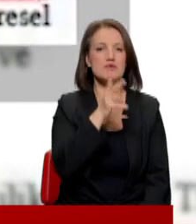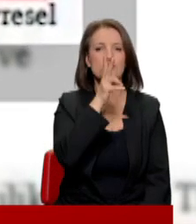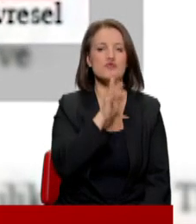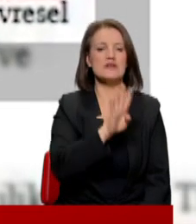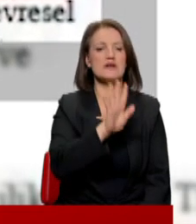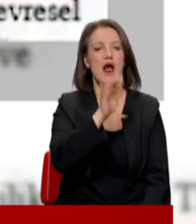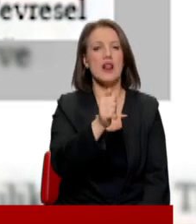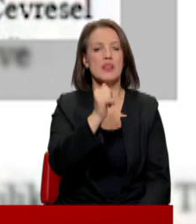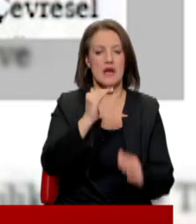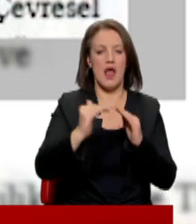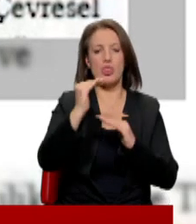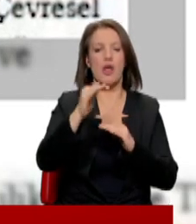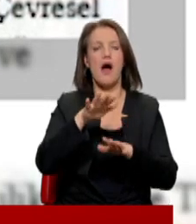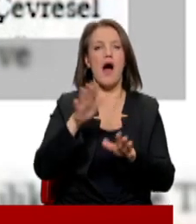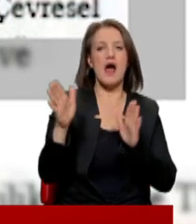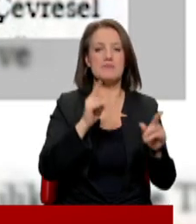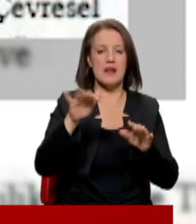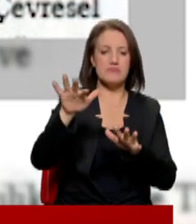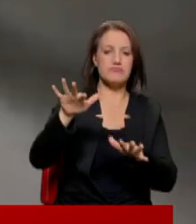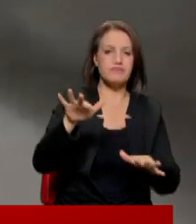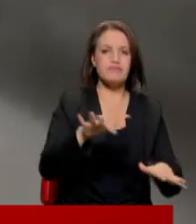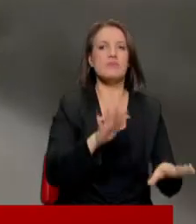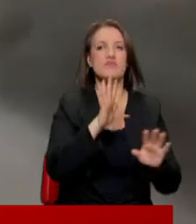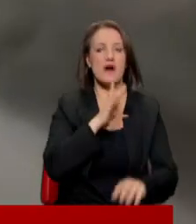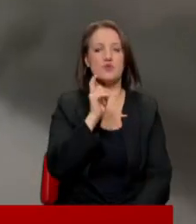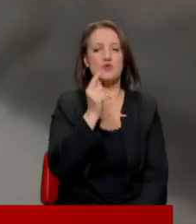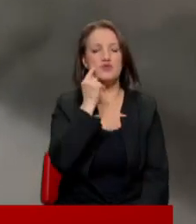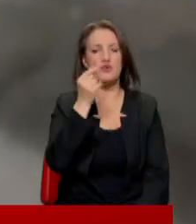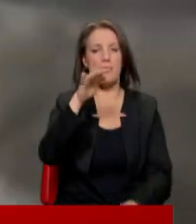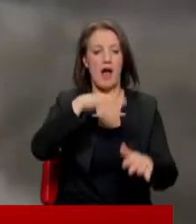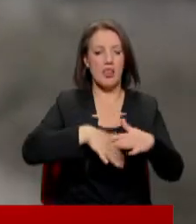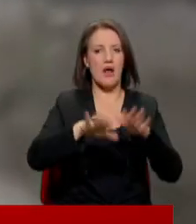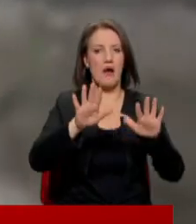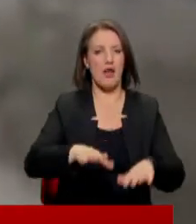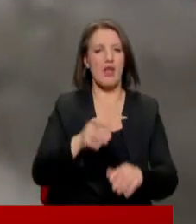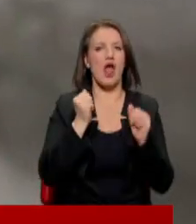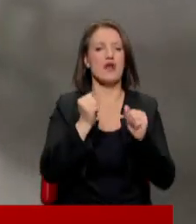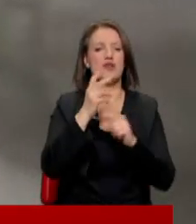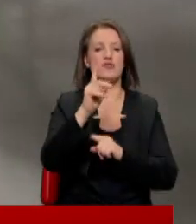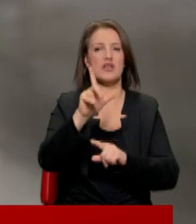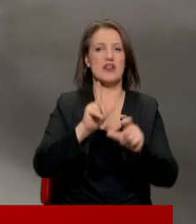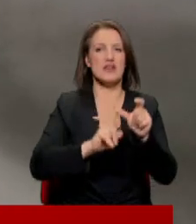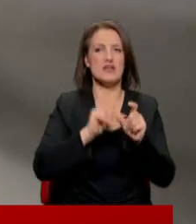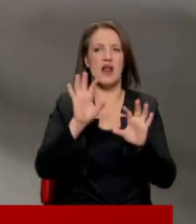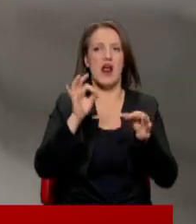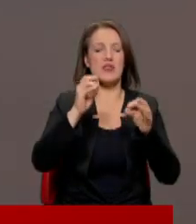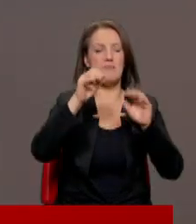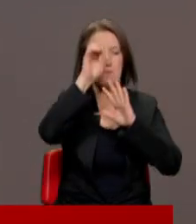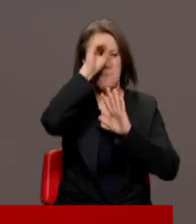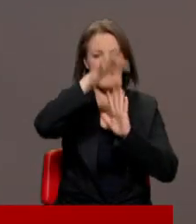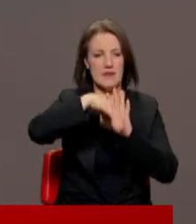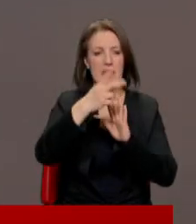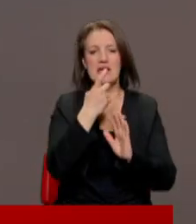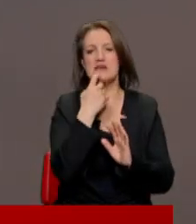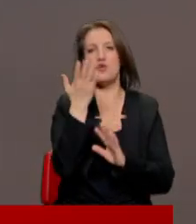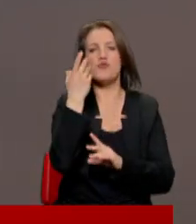1346 katları arasında bir kayma olayı meydana geldiği, 9 kişinin toprak altında kaldığı Erzincan İliç'teki altın madeninde 2